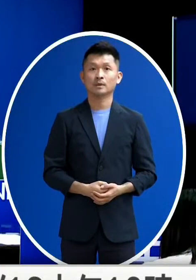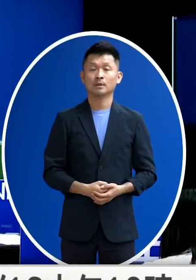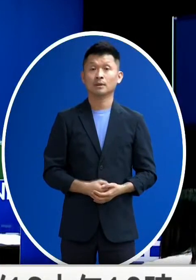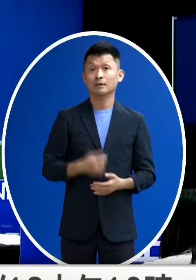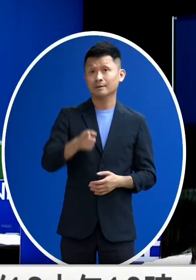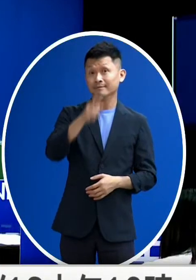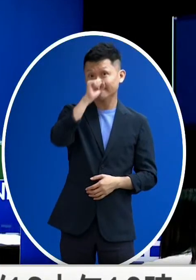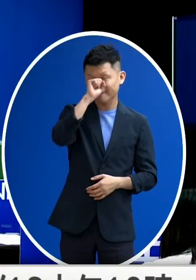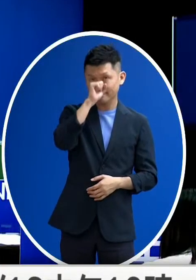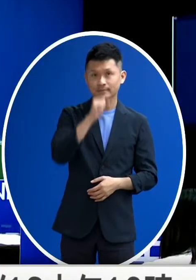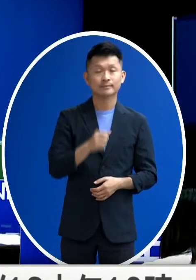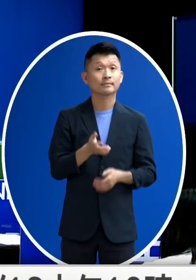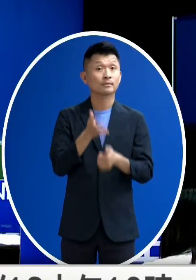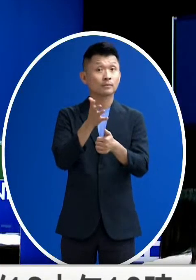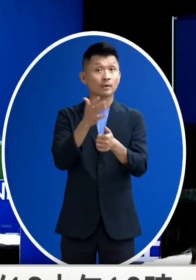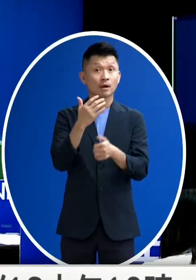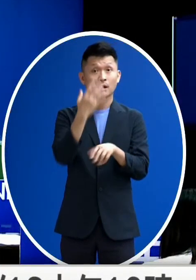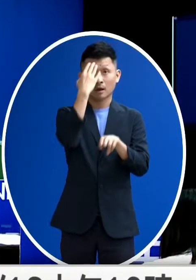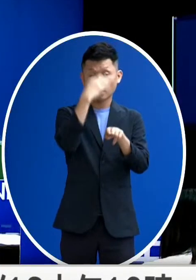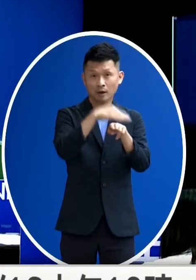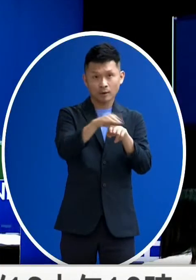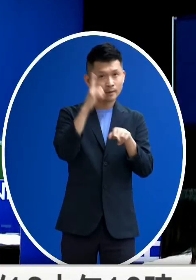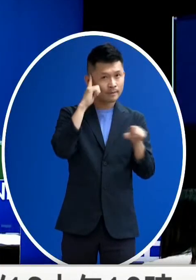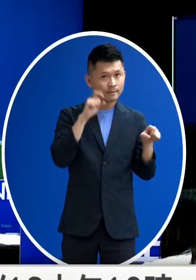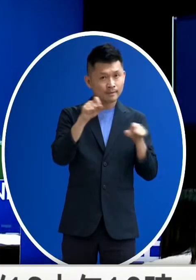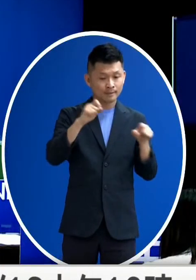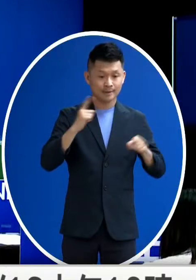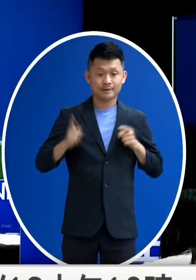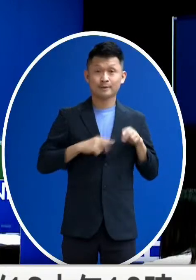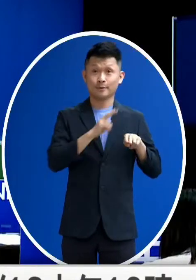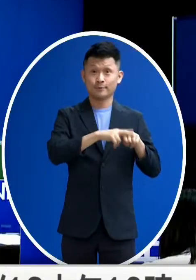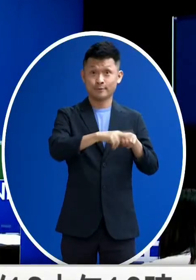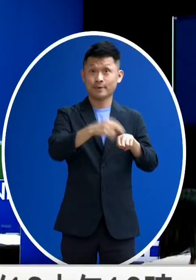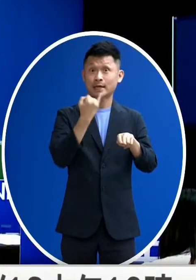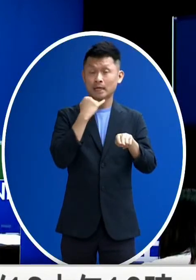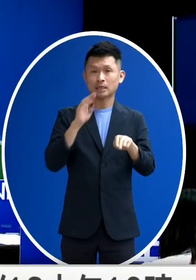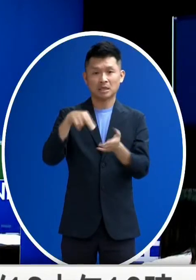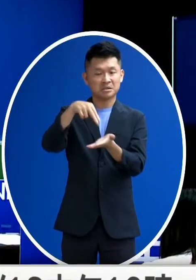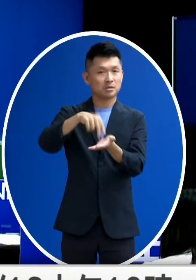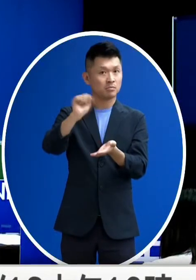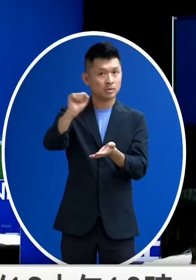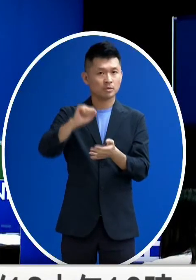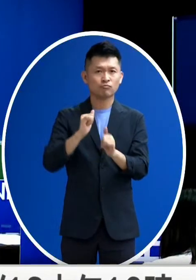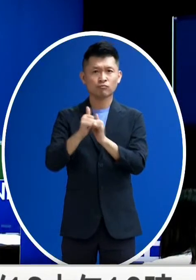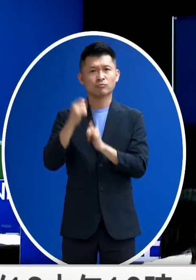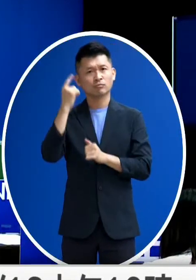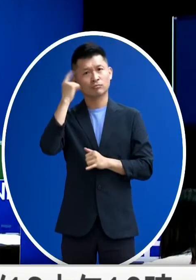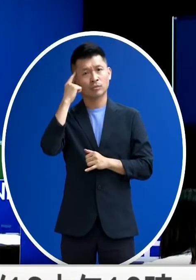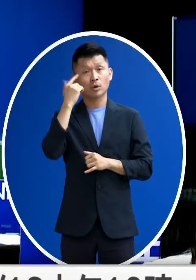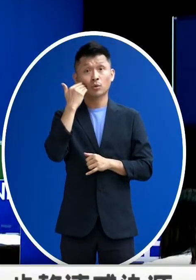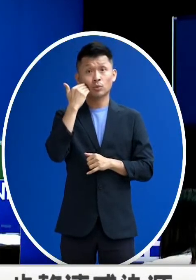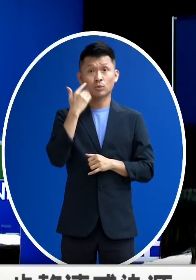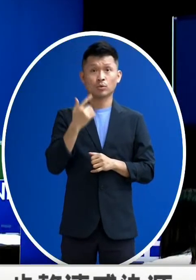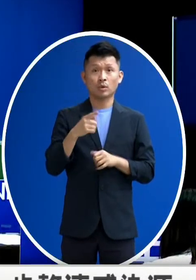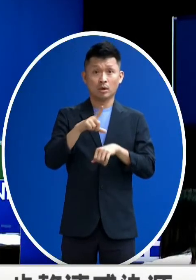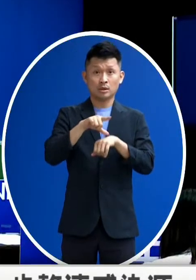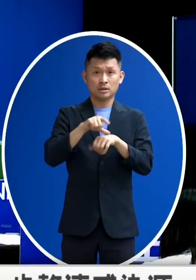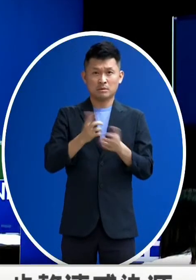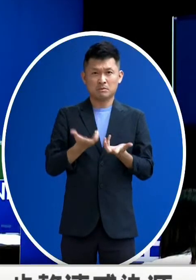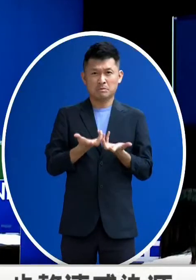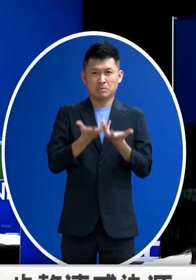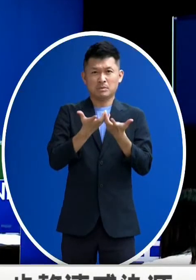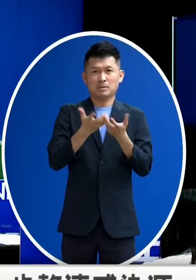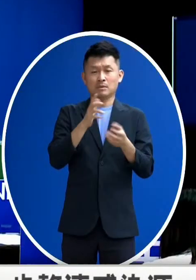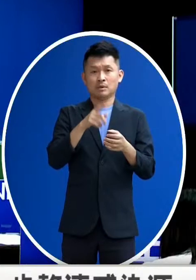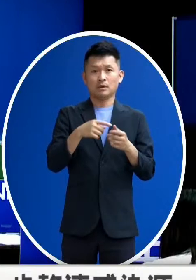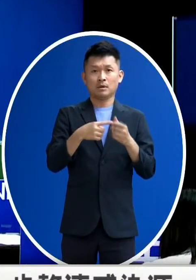庄副您好，想请问就是高铁延役开放自由坐但不开放站票，那有民众说依照尖峰时刻的人潮，第一站